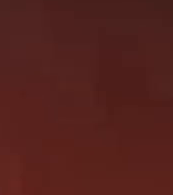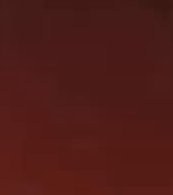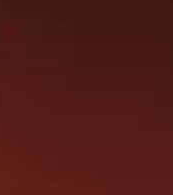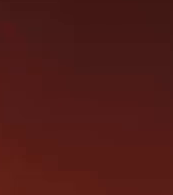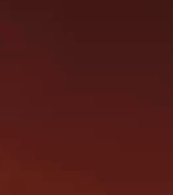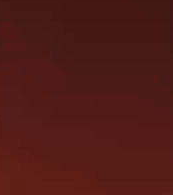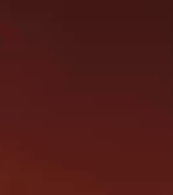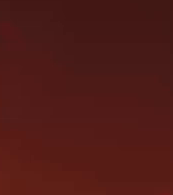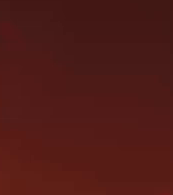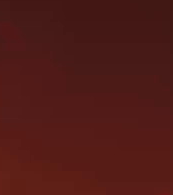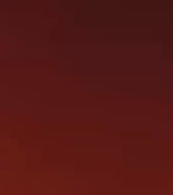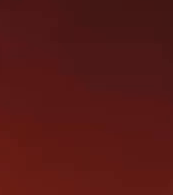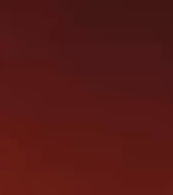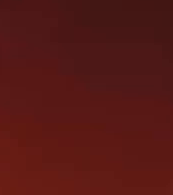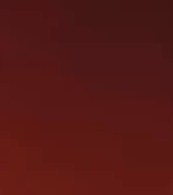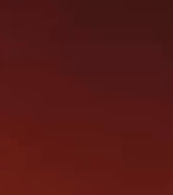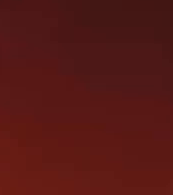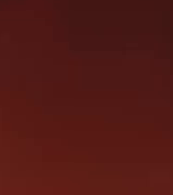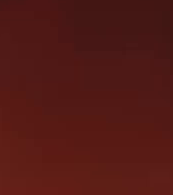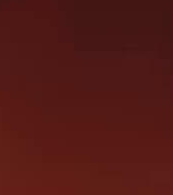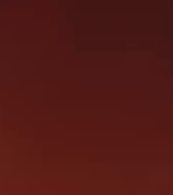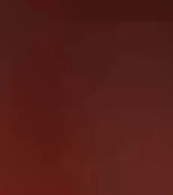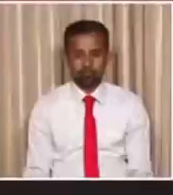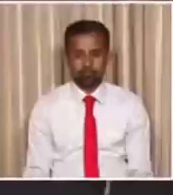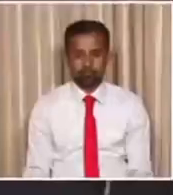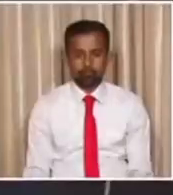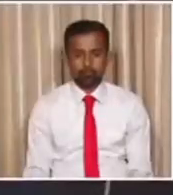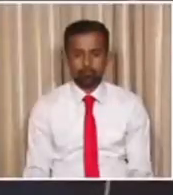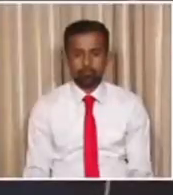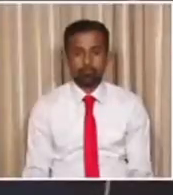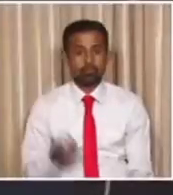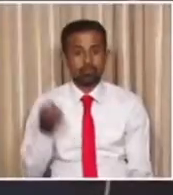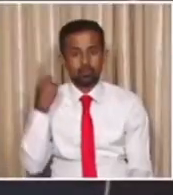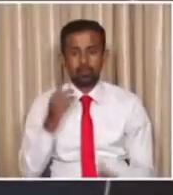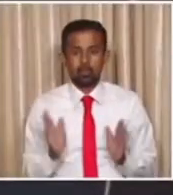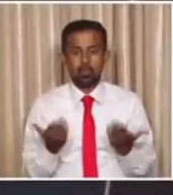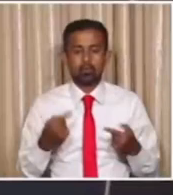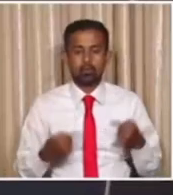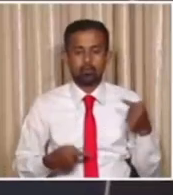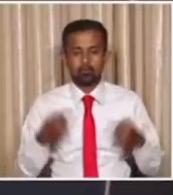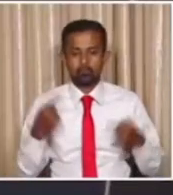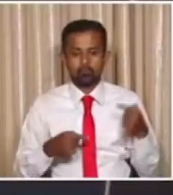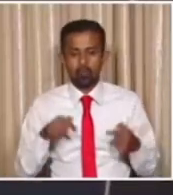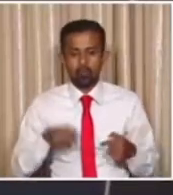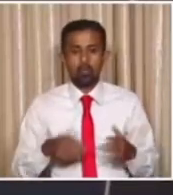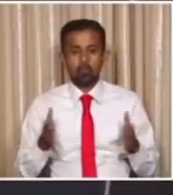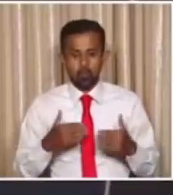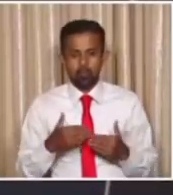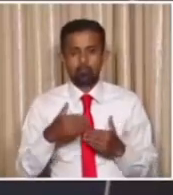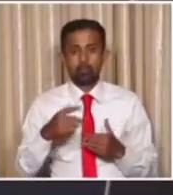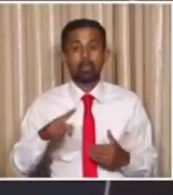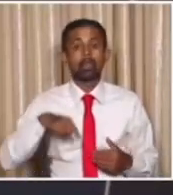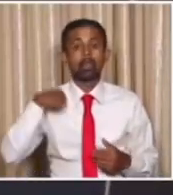ලක් දෙරණ පුවතකට එහා ගිය රටගෙන කැකුමක් ඊයේ ආරම්භ කළ විවාදය අද තවදුරටත් පැවැත්වෙනවා